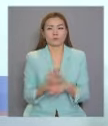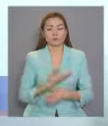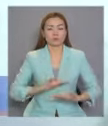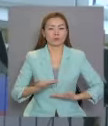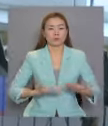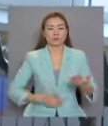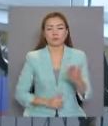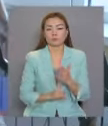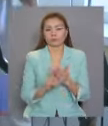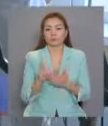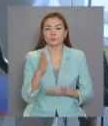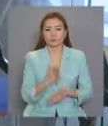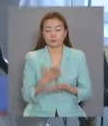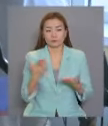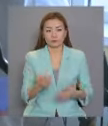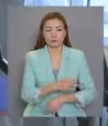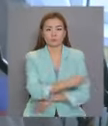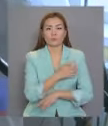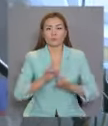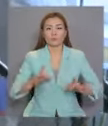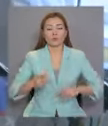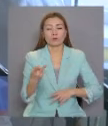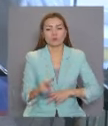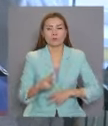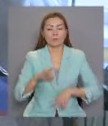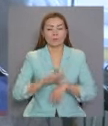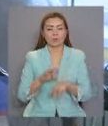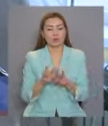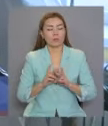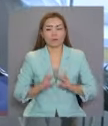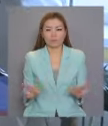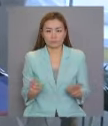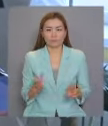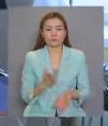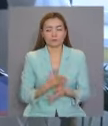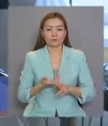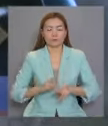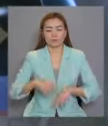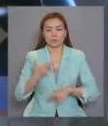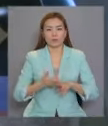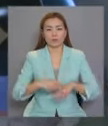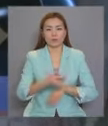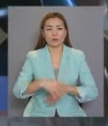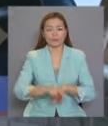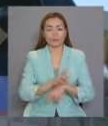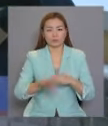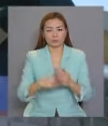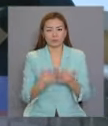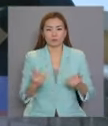нәтижелер байқала бастаған. Дәрігерлердің айтуынша екеуінің де диагноздары ұқсас көрінеді. Сонымен қатар аталған мекемеде күні